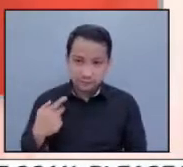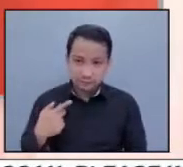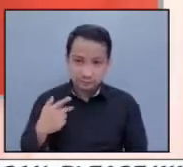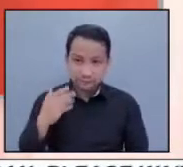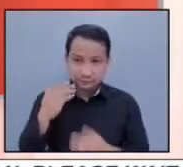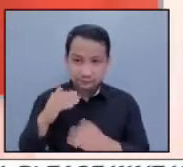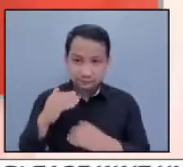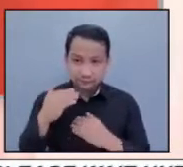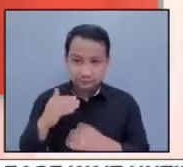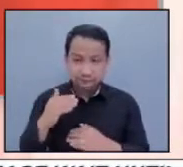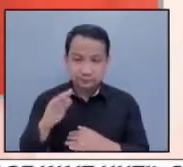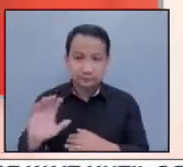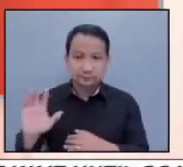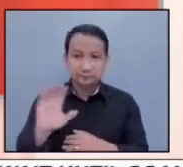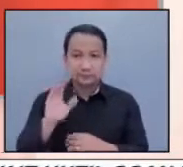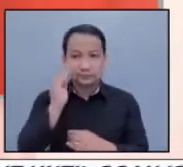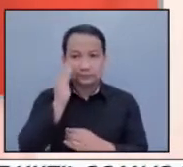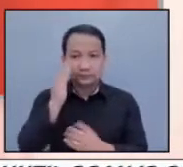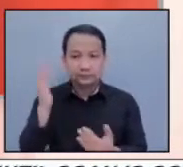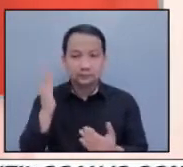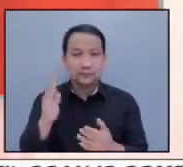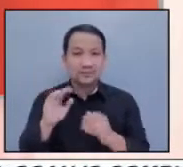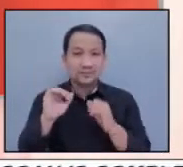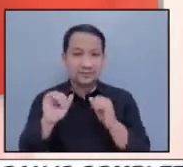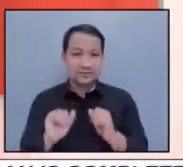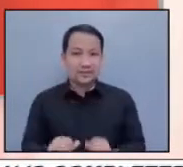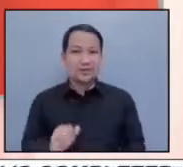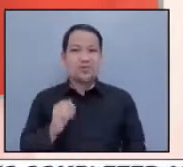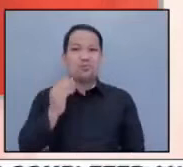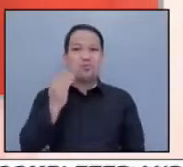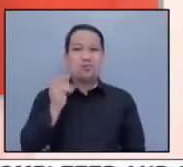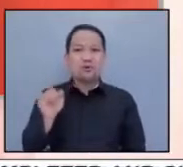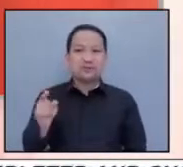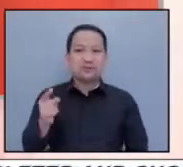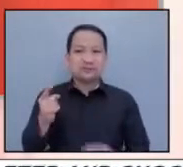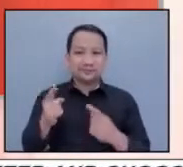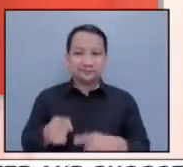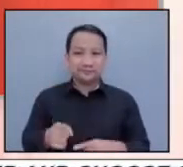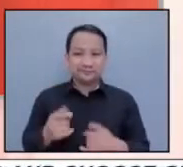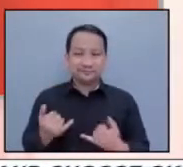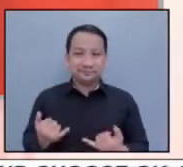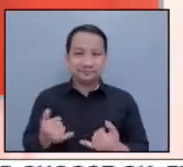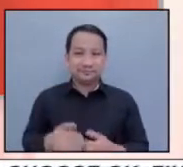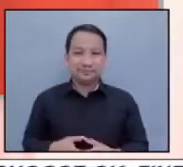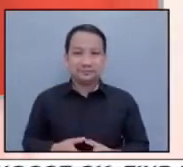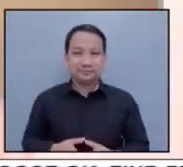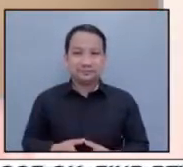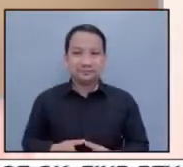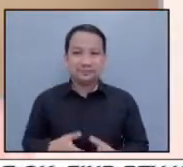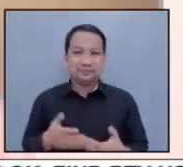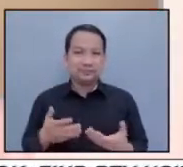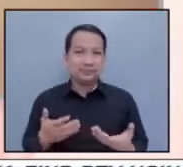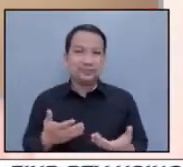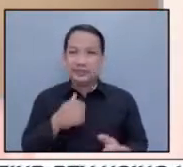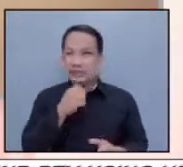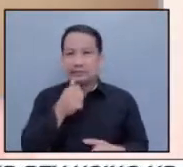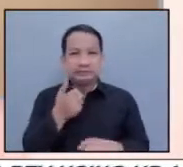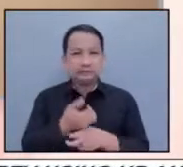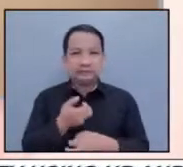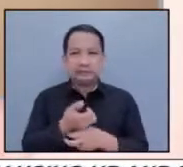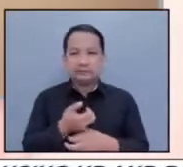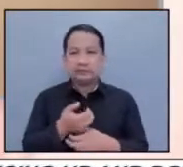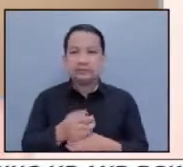inyo pong mga kayang gawin dahil po sa kondisyon nyo po ngayon? Hindi na po may limitasyon po kasi po, ma'am, hindi na ako